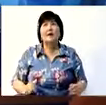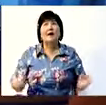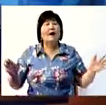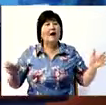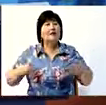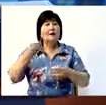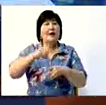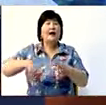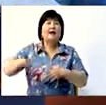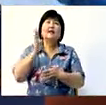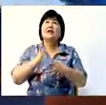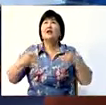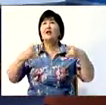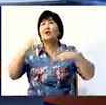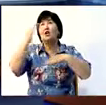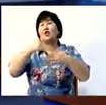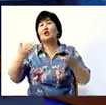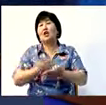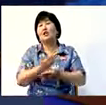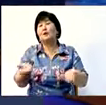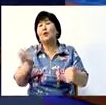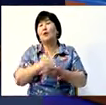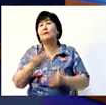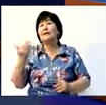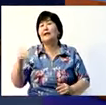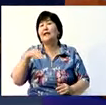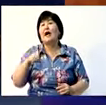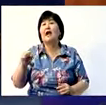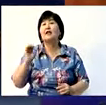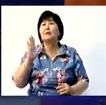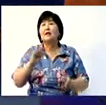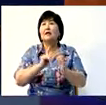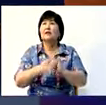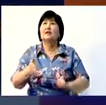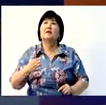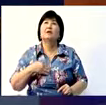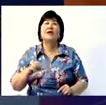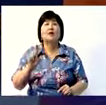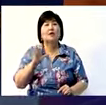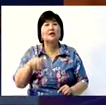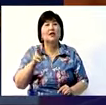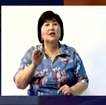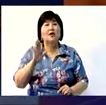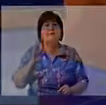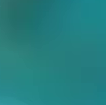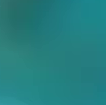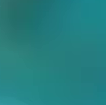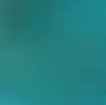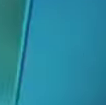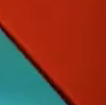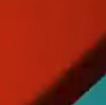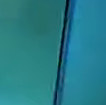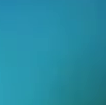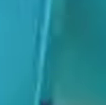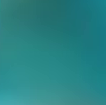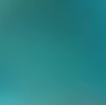Ассаламу алейкум, ардақты ағайын, тікелей эфирде кешкі жаңалықтар, онымен таныстыратын мен Талант Айымбетов, сурдо дұрмада Айткүл Садықова.